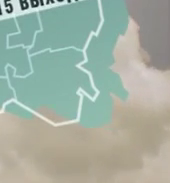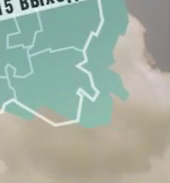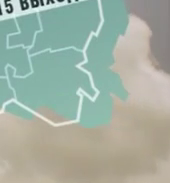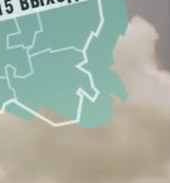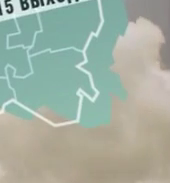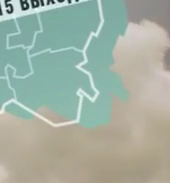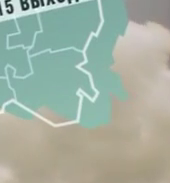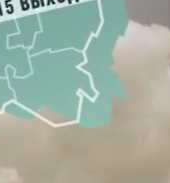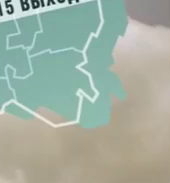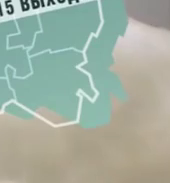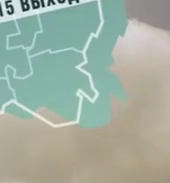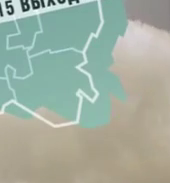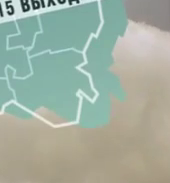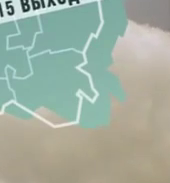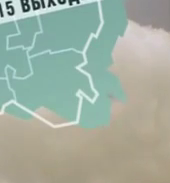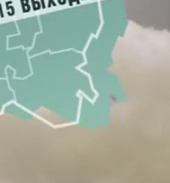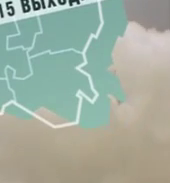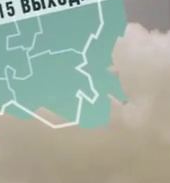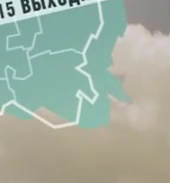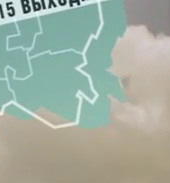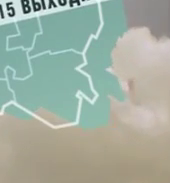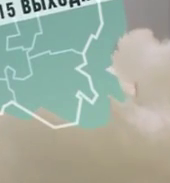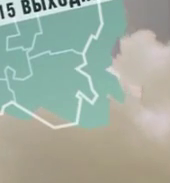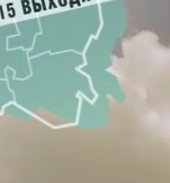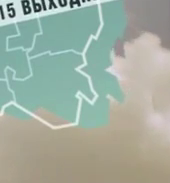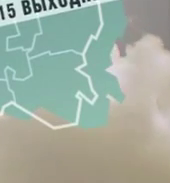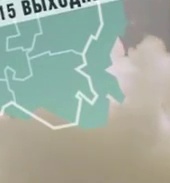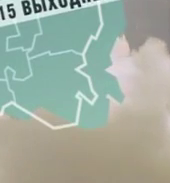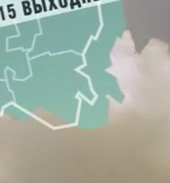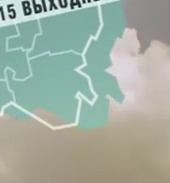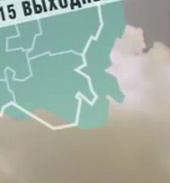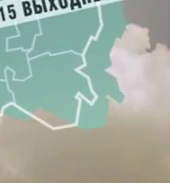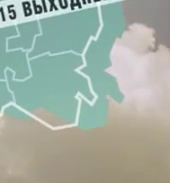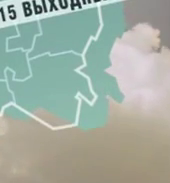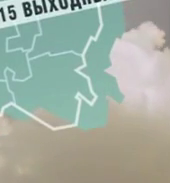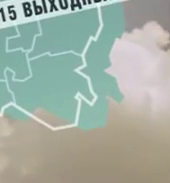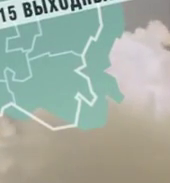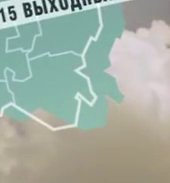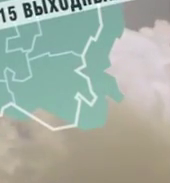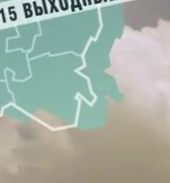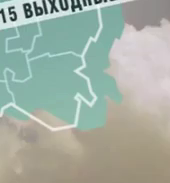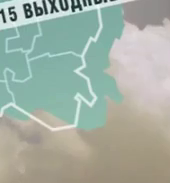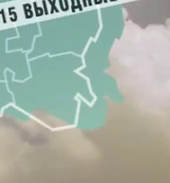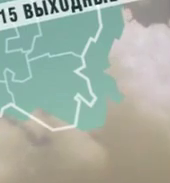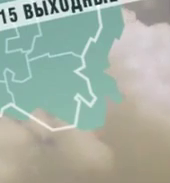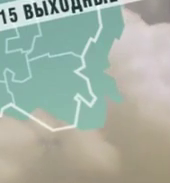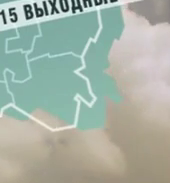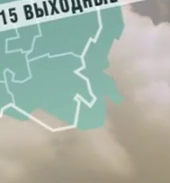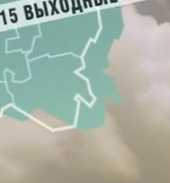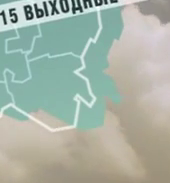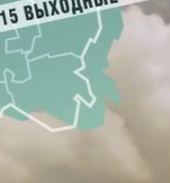29 градусов тепла. В Обливской в субботу плюс 40, в воскресенье уже плюс 32. В Белой Калитве и Шахтах в